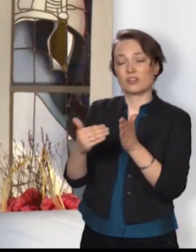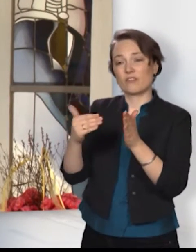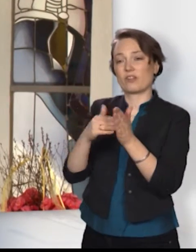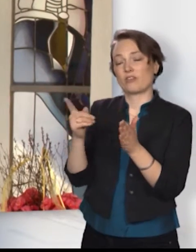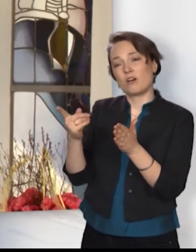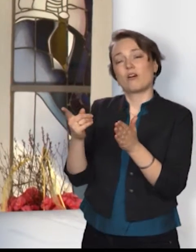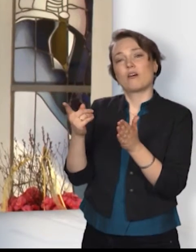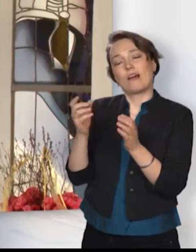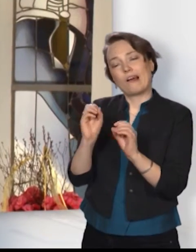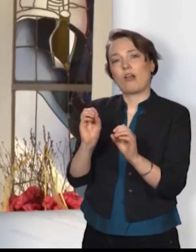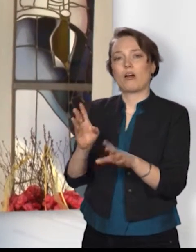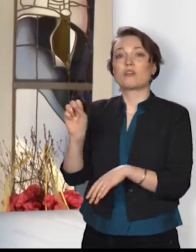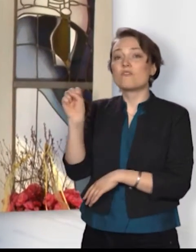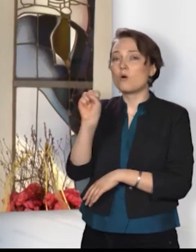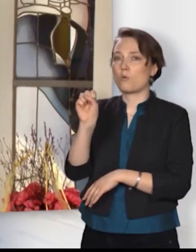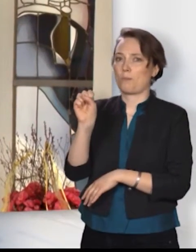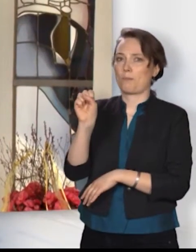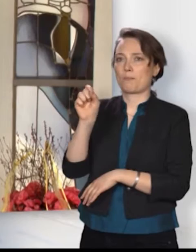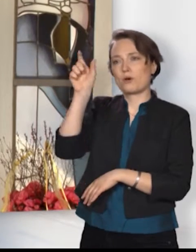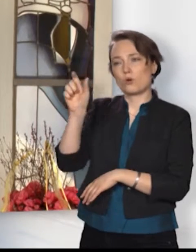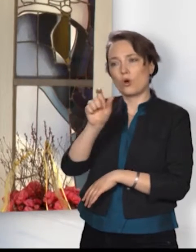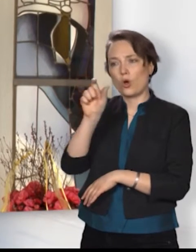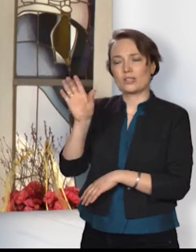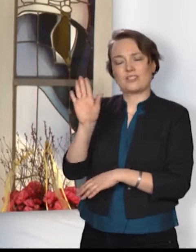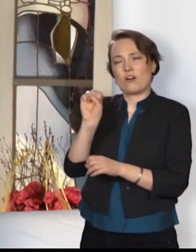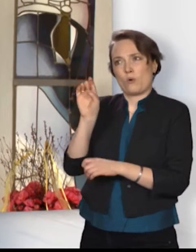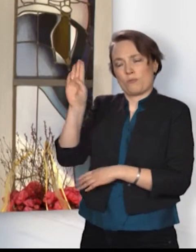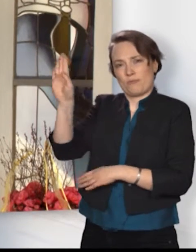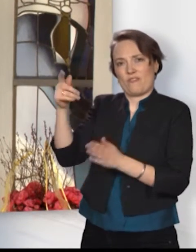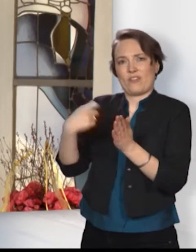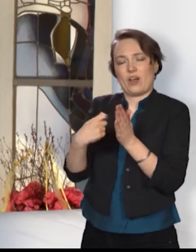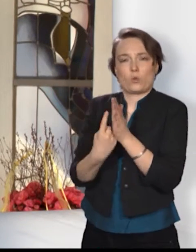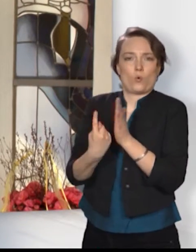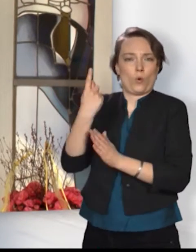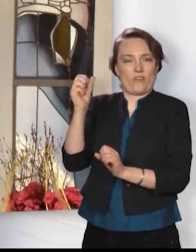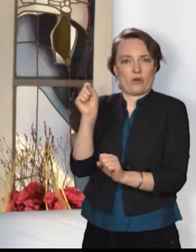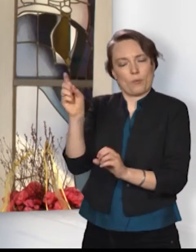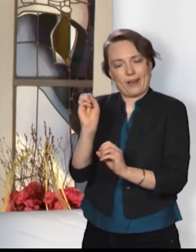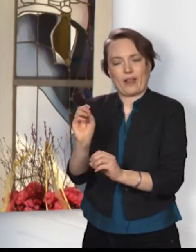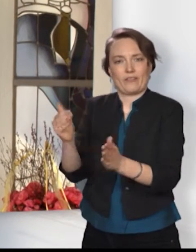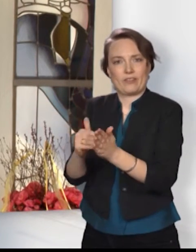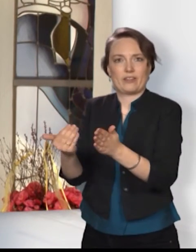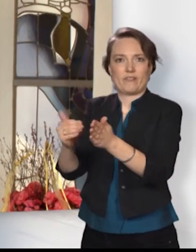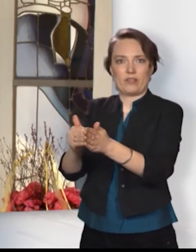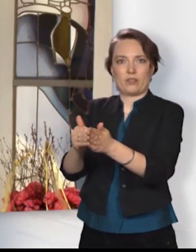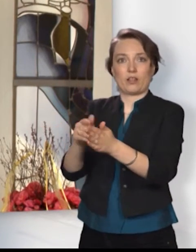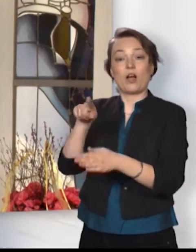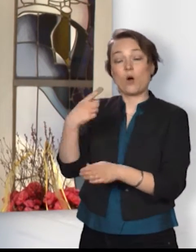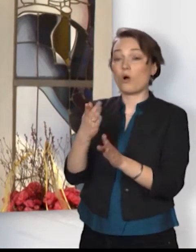geht, immer wieder. Und schon vor Jesus haben Propheten diesen Weg ans